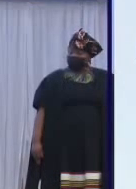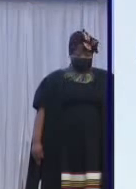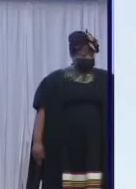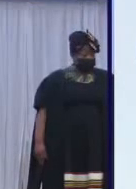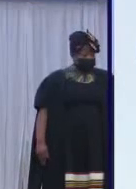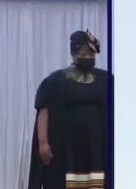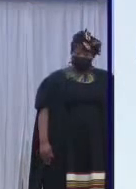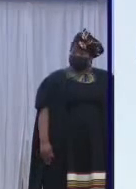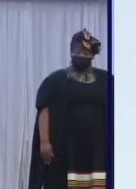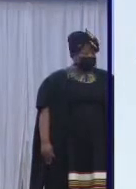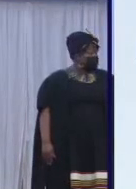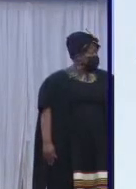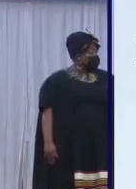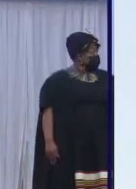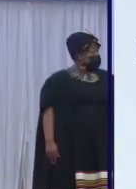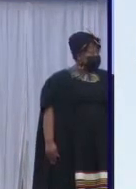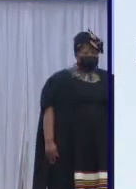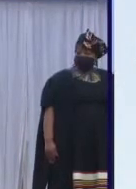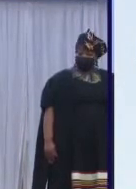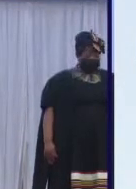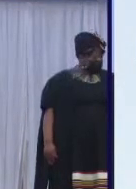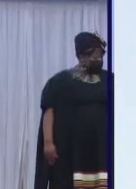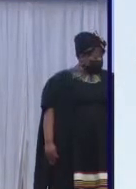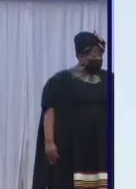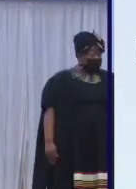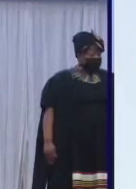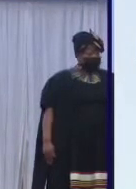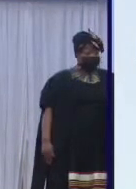Sewaphiwe Mchikwa.